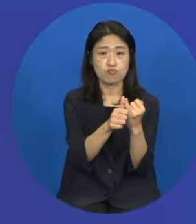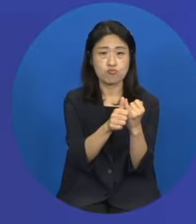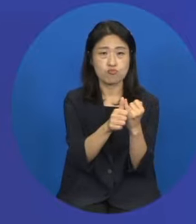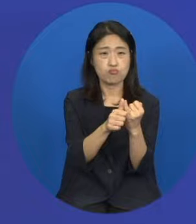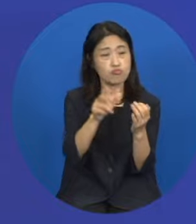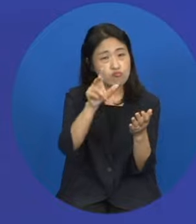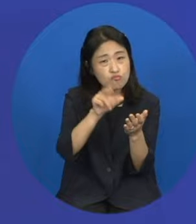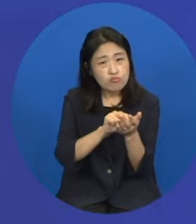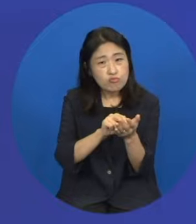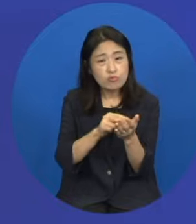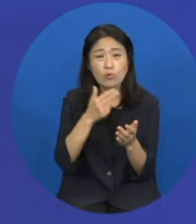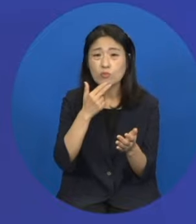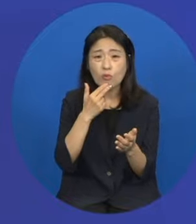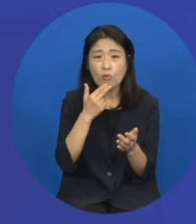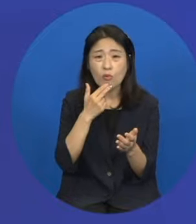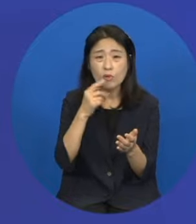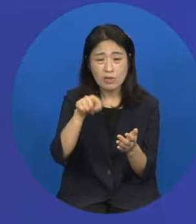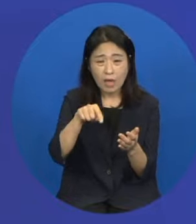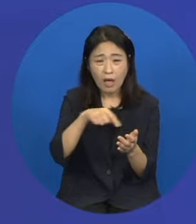다 정상인가요?